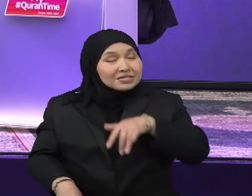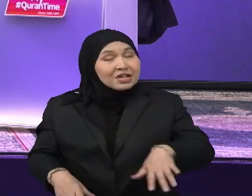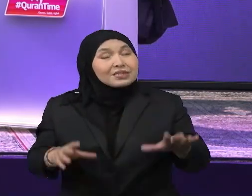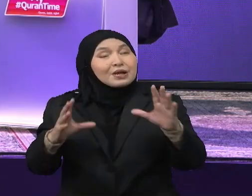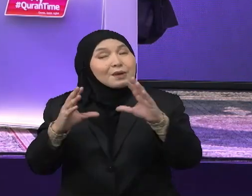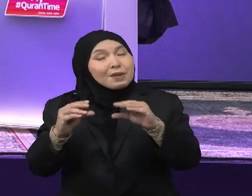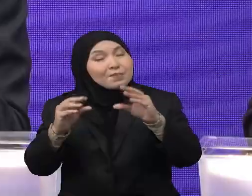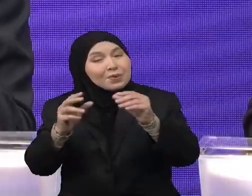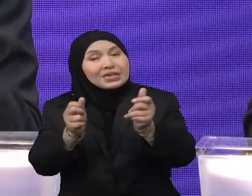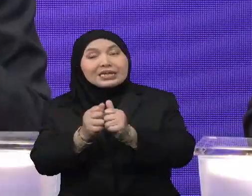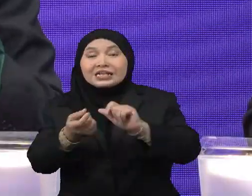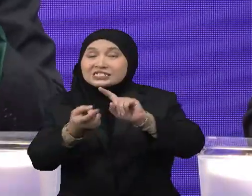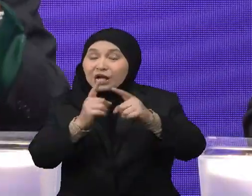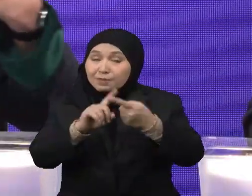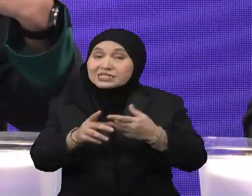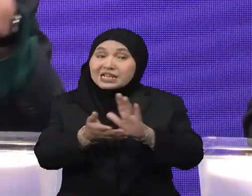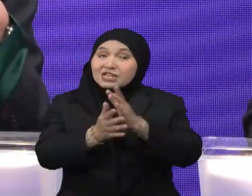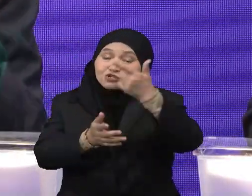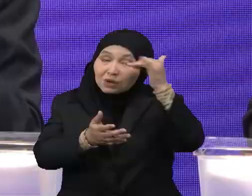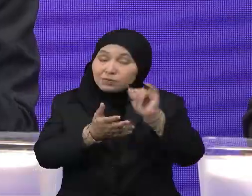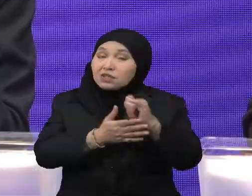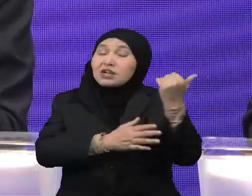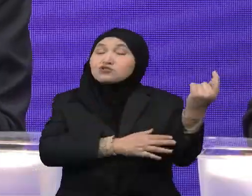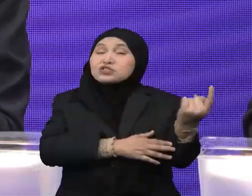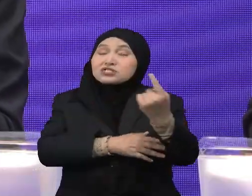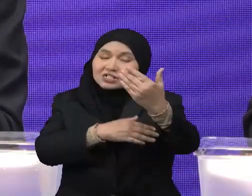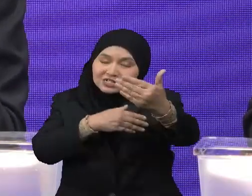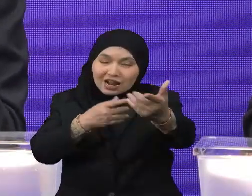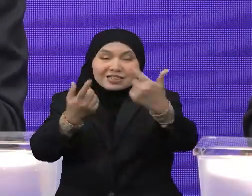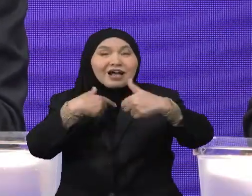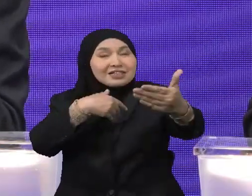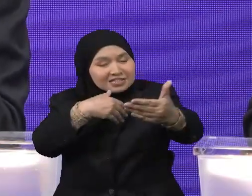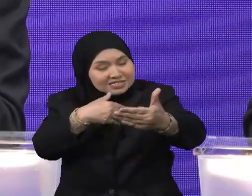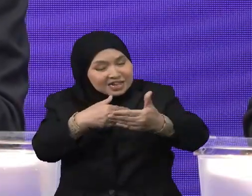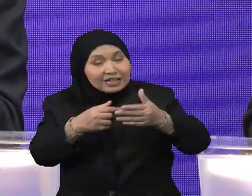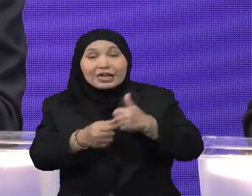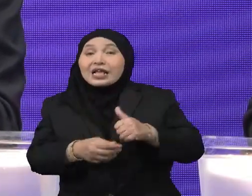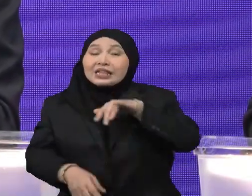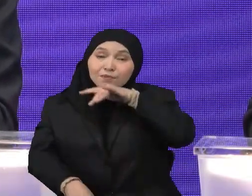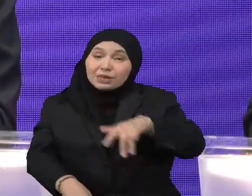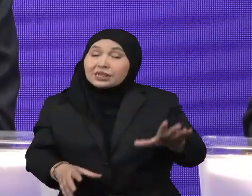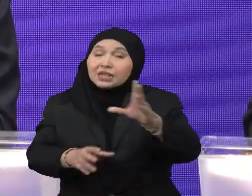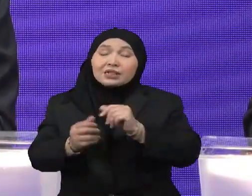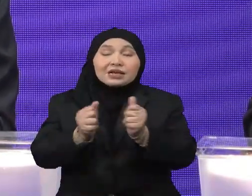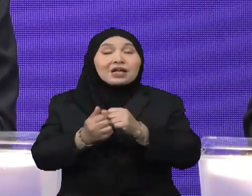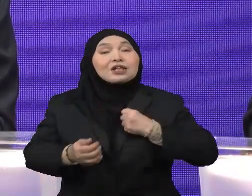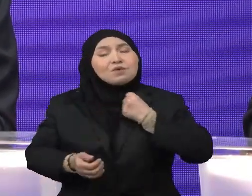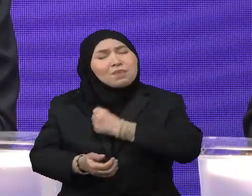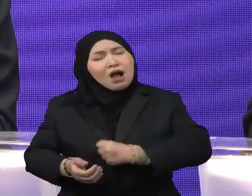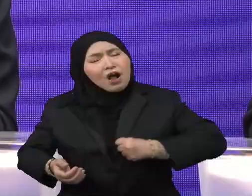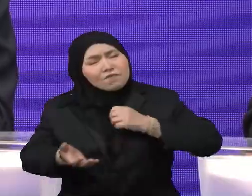paru-paru sahabat jadi keren itu mereka cynthias yang mendekati Nabi Shallallahu Alaihi Wasallam kemudian dia dengan kemaafan